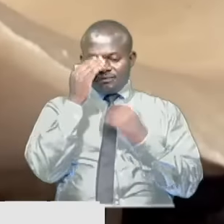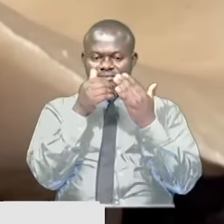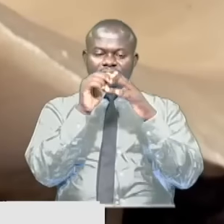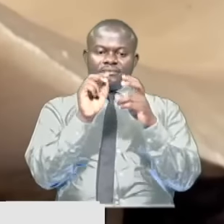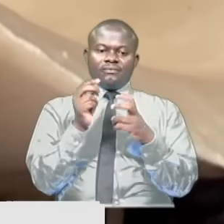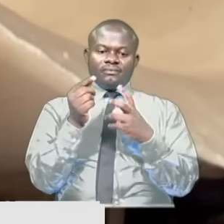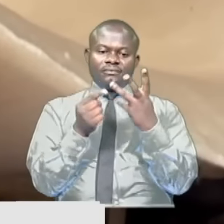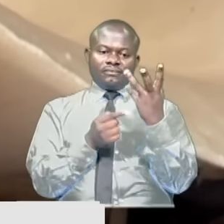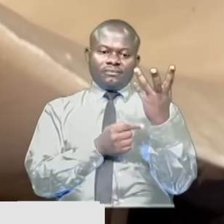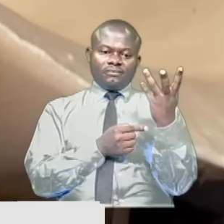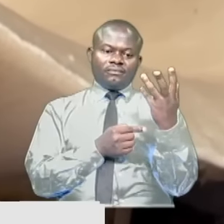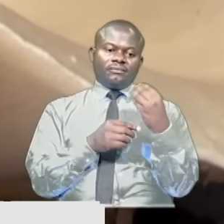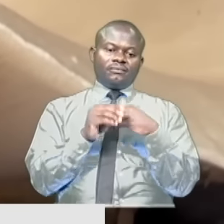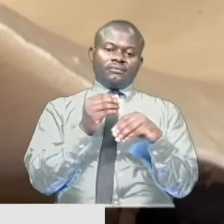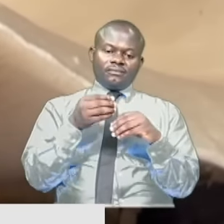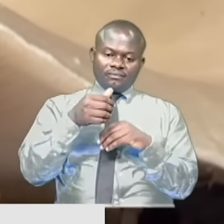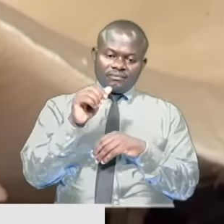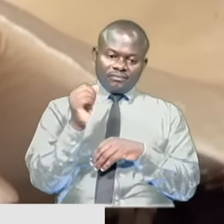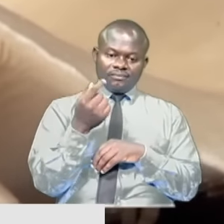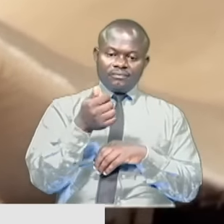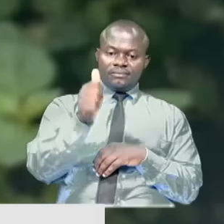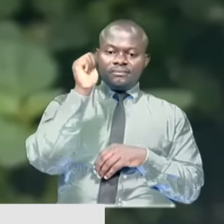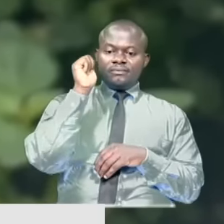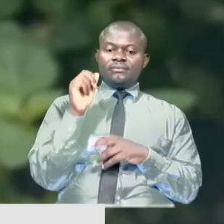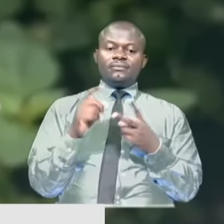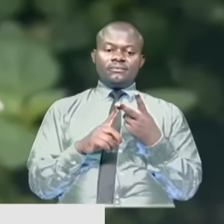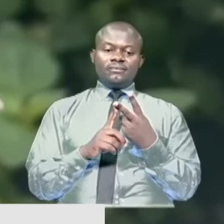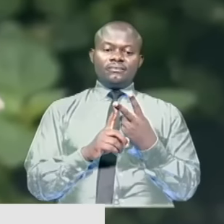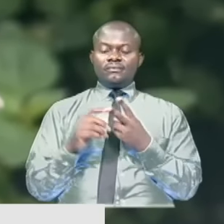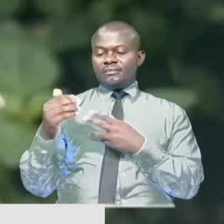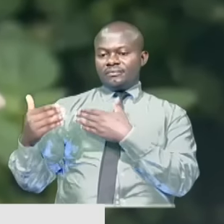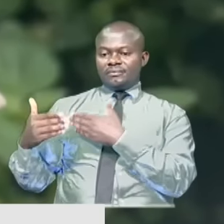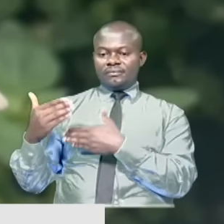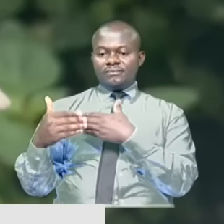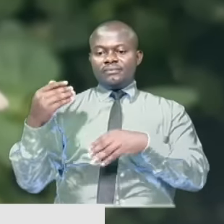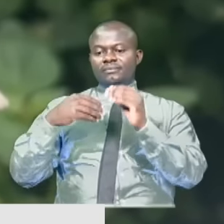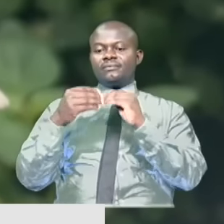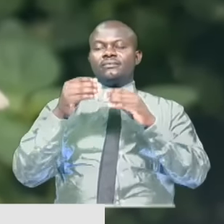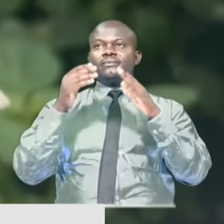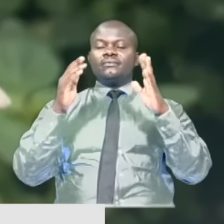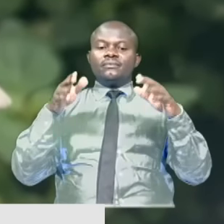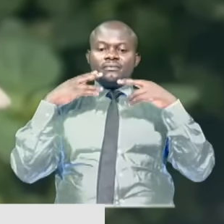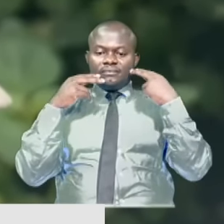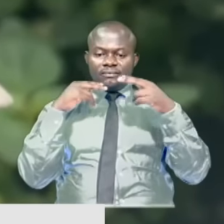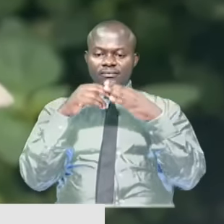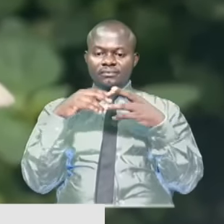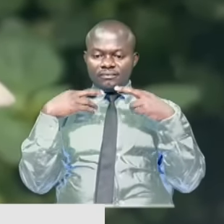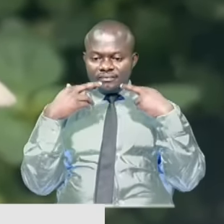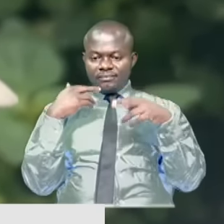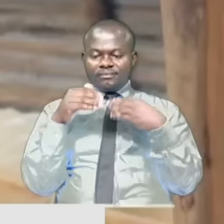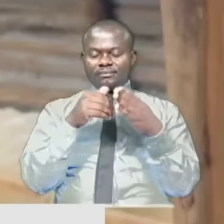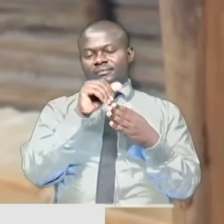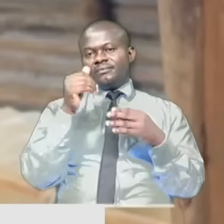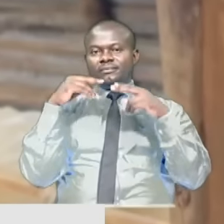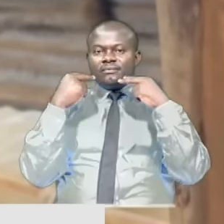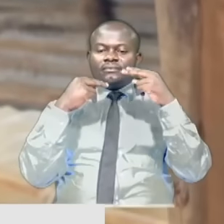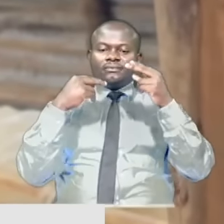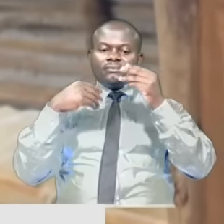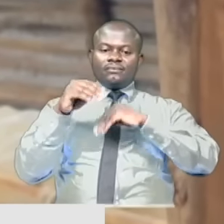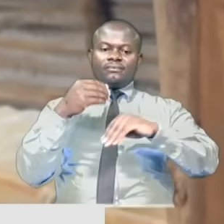ibihumyo isoko rya mbere ni wowe isoko rya kabiri ni umuturanyi soko rya gatatu ni hoteli no maresitora irindi soko rya